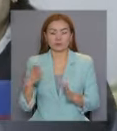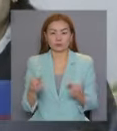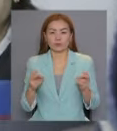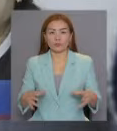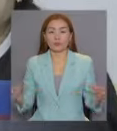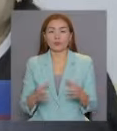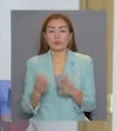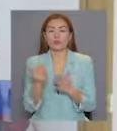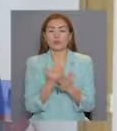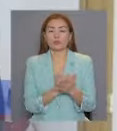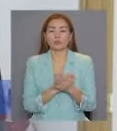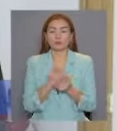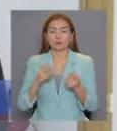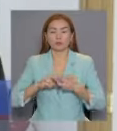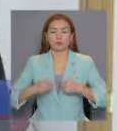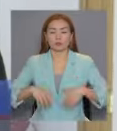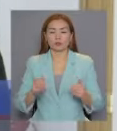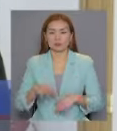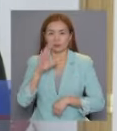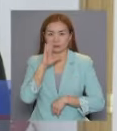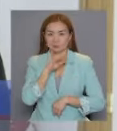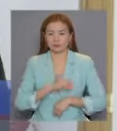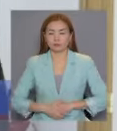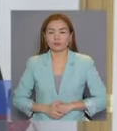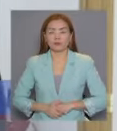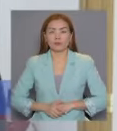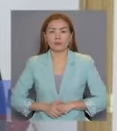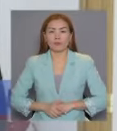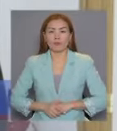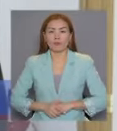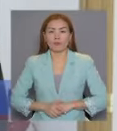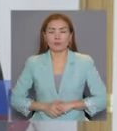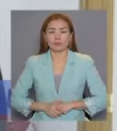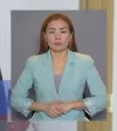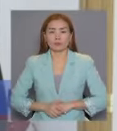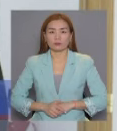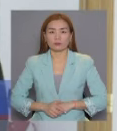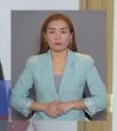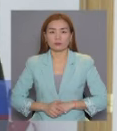құрылған бағдарлама осы өзекті мәселені шешуге арналған. Басты мақсатымыз